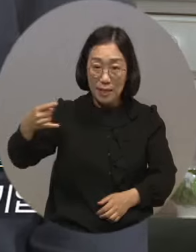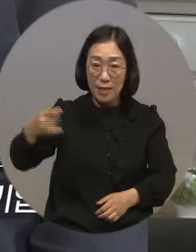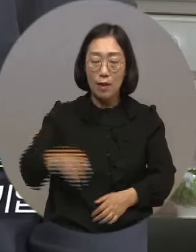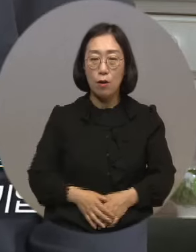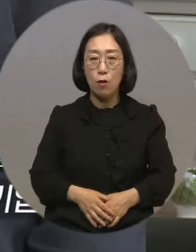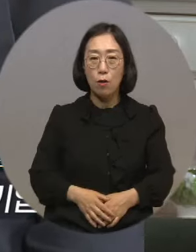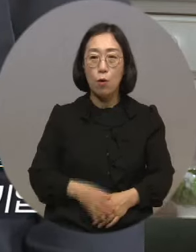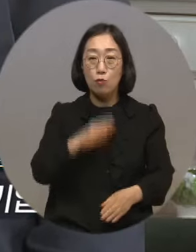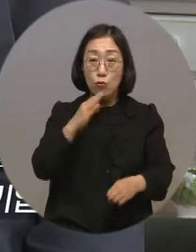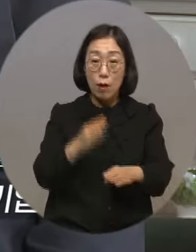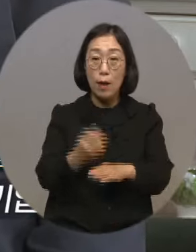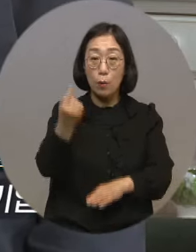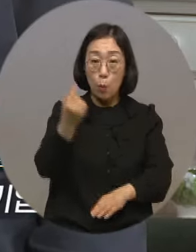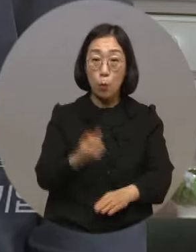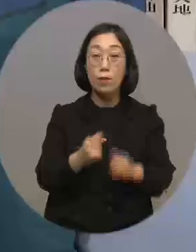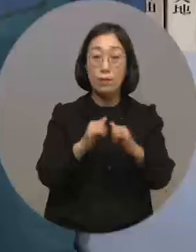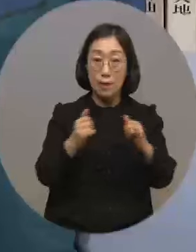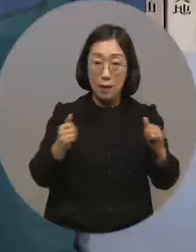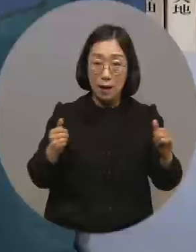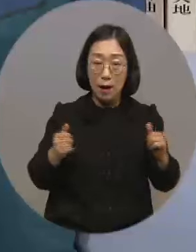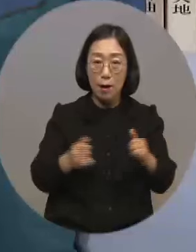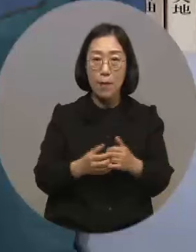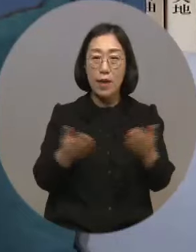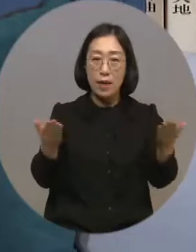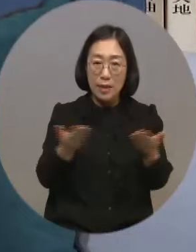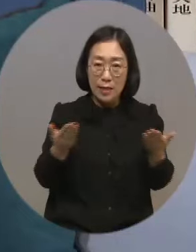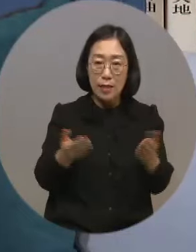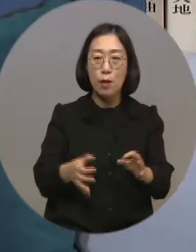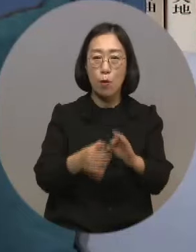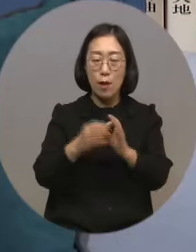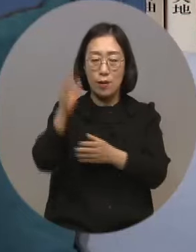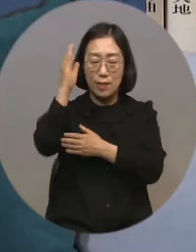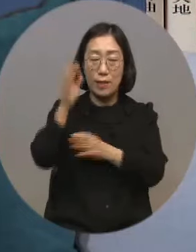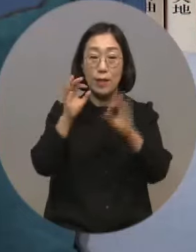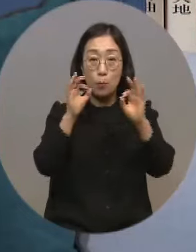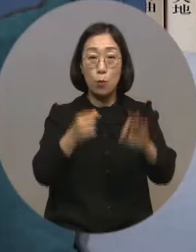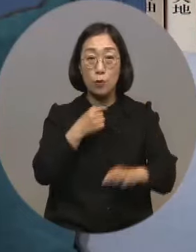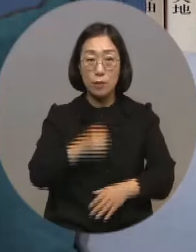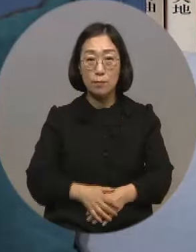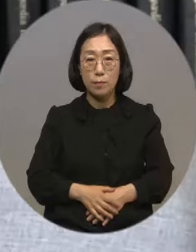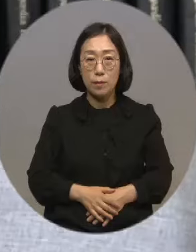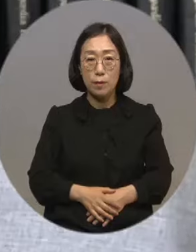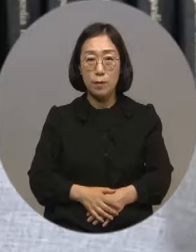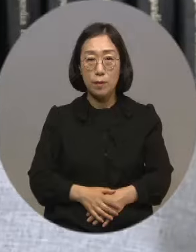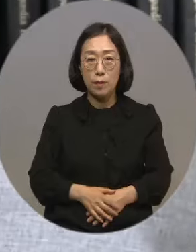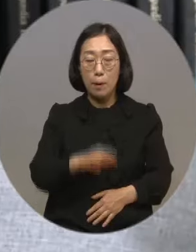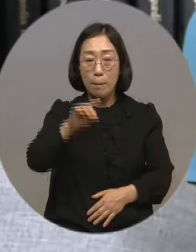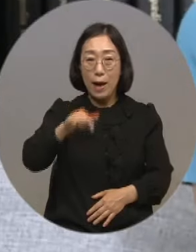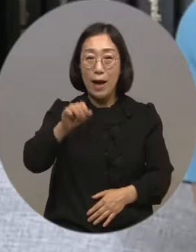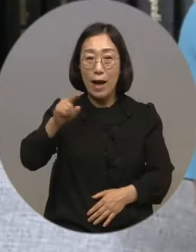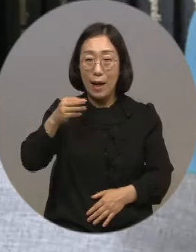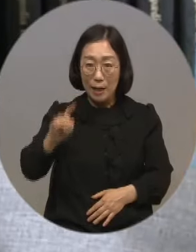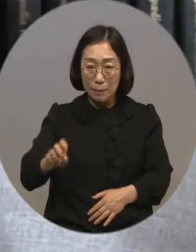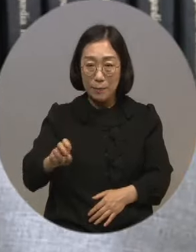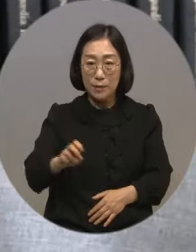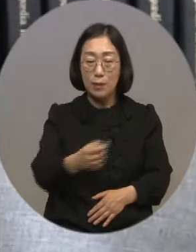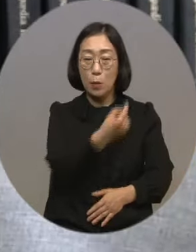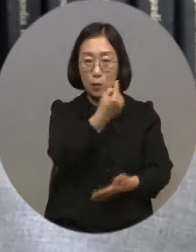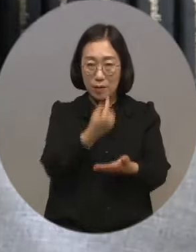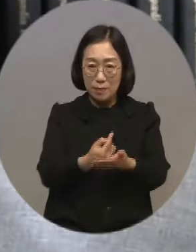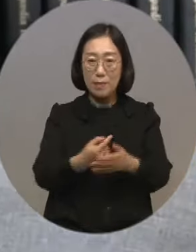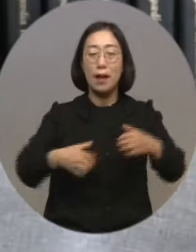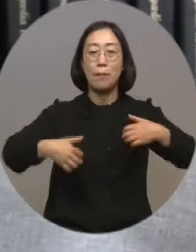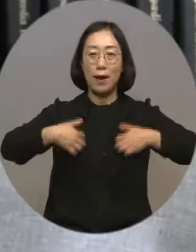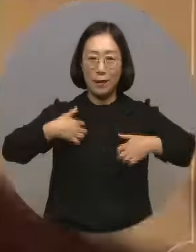취업 이야기 좀 들어보고 있습니다. 정말 생생한 이야기를 듣고 있고요. 자, 우리 통일운동가 박아람 씨 나오셨습니다.